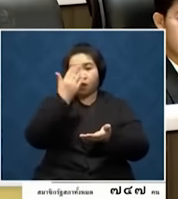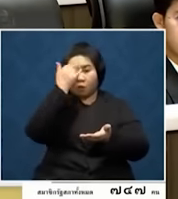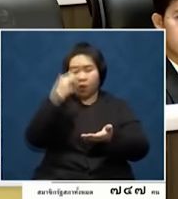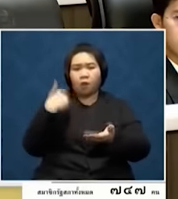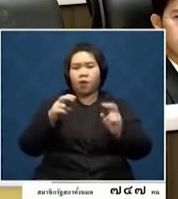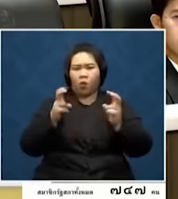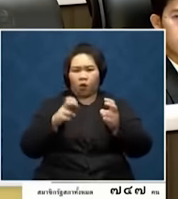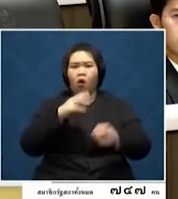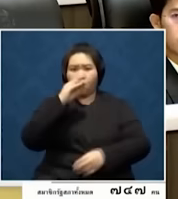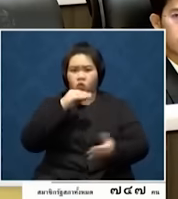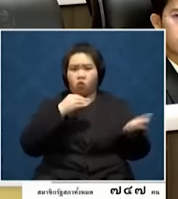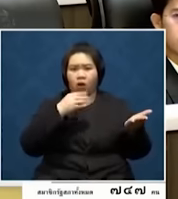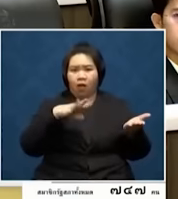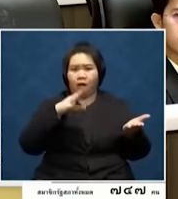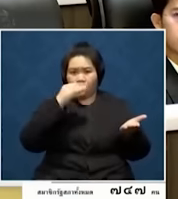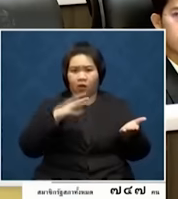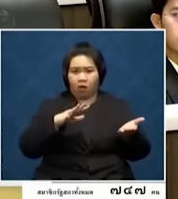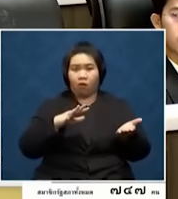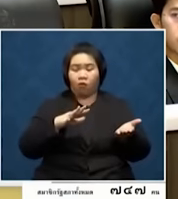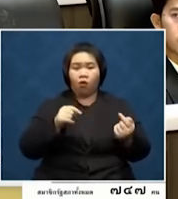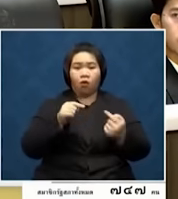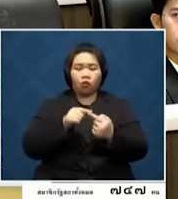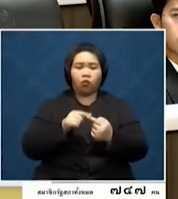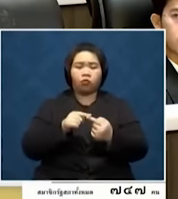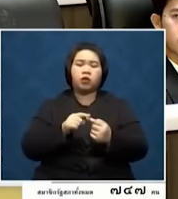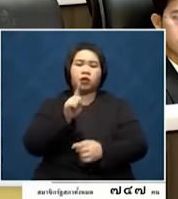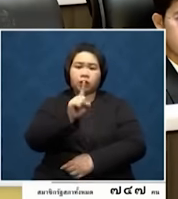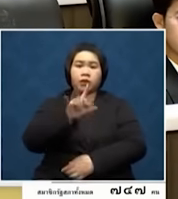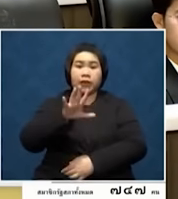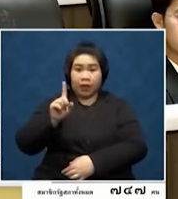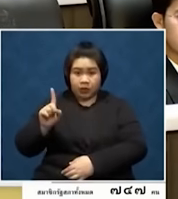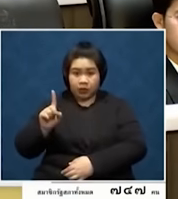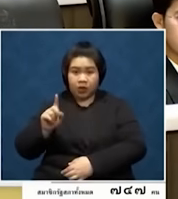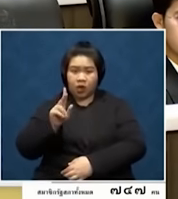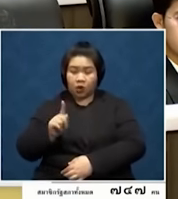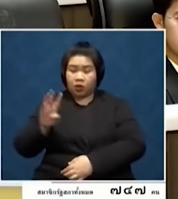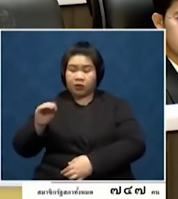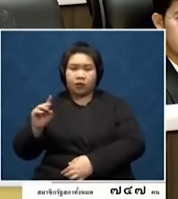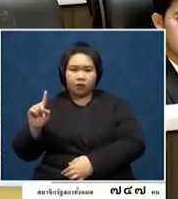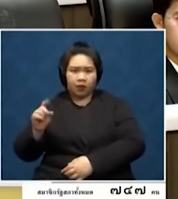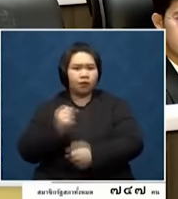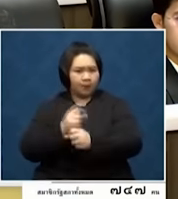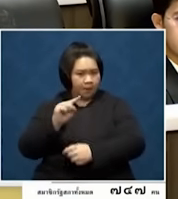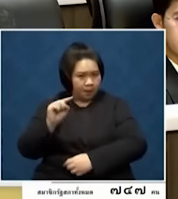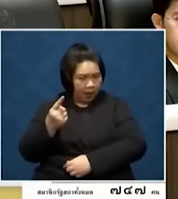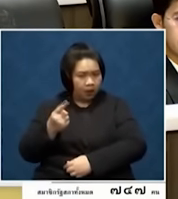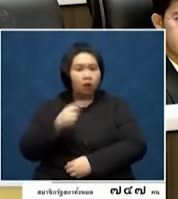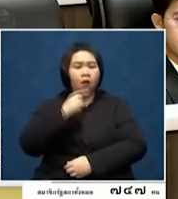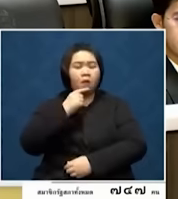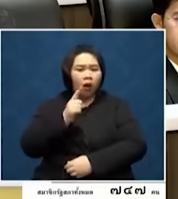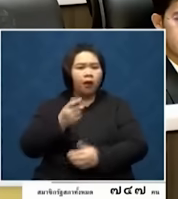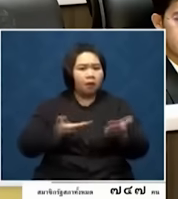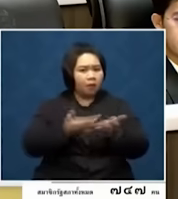มาเมื่อสักครู่ในการวินิจฉัยตาม151ในข้อ41อีกครั้งหนึ่งไม่ใช่เรื่องผิดหรือเรื่องเสียห